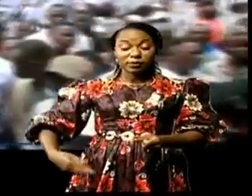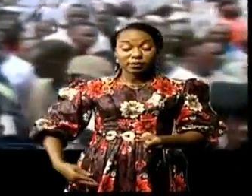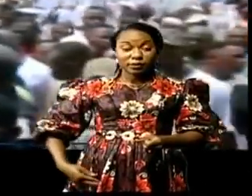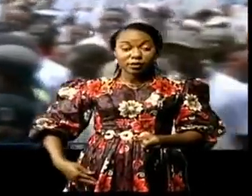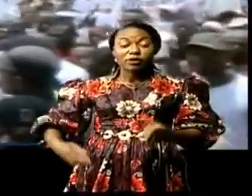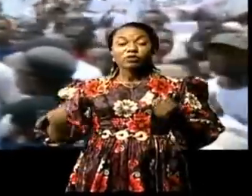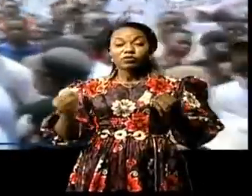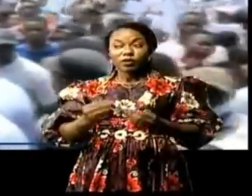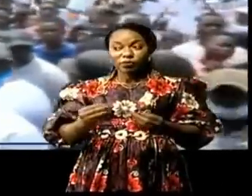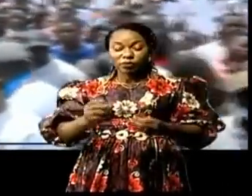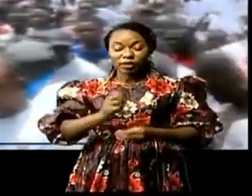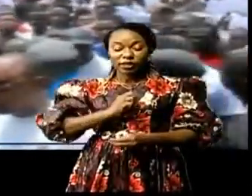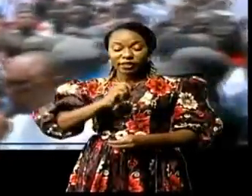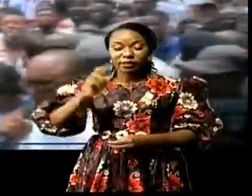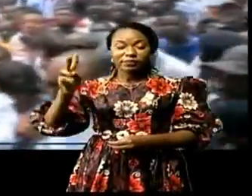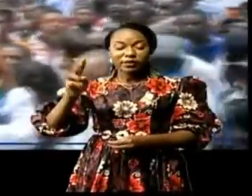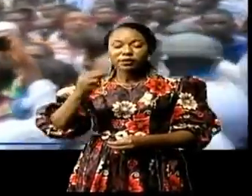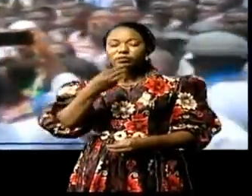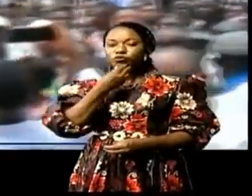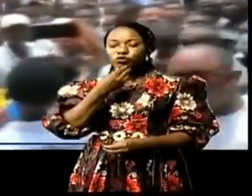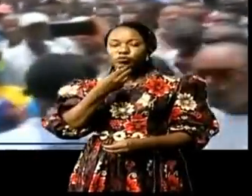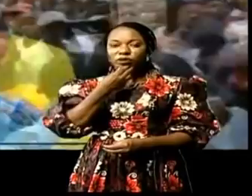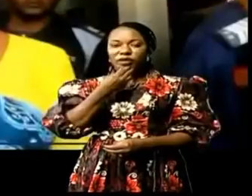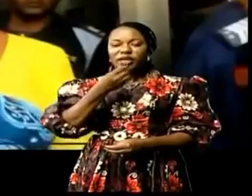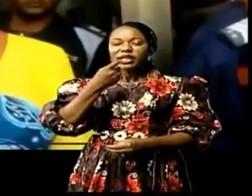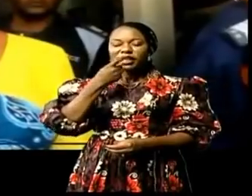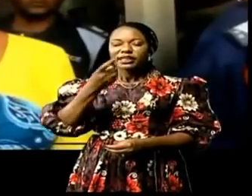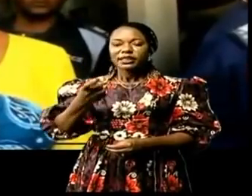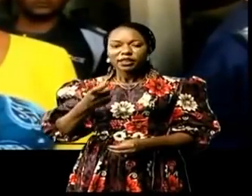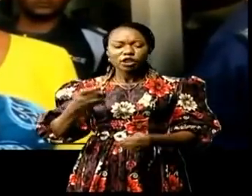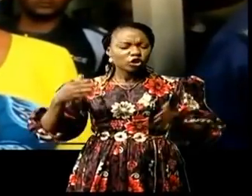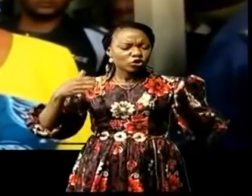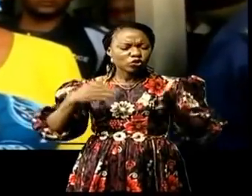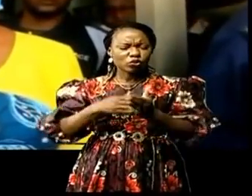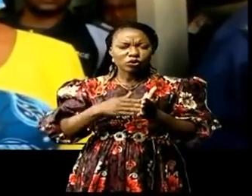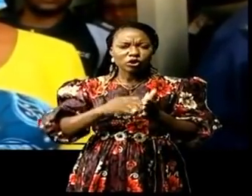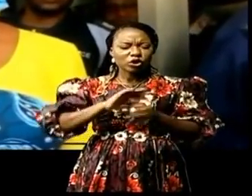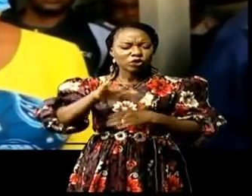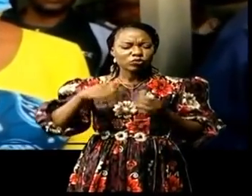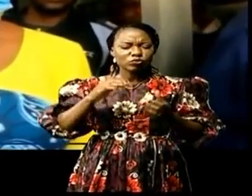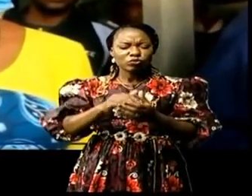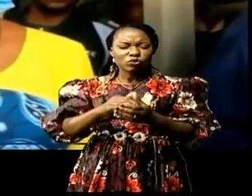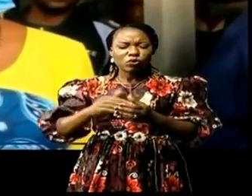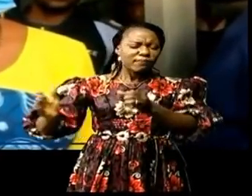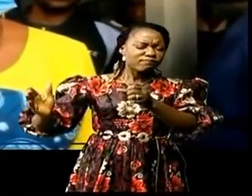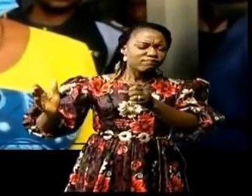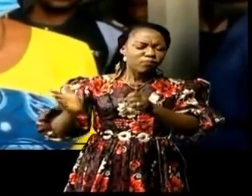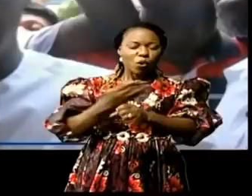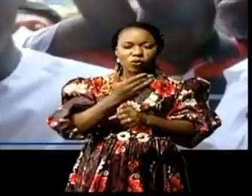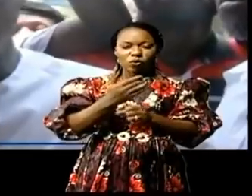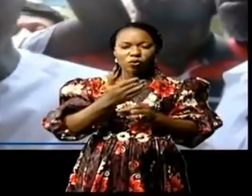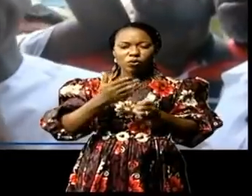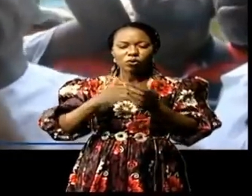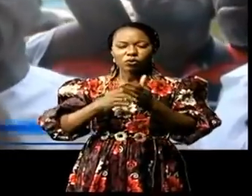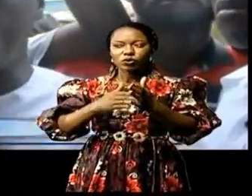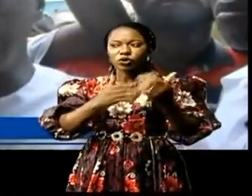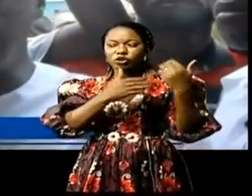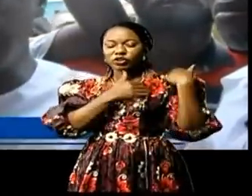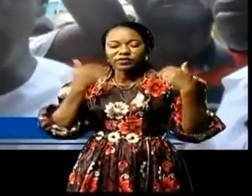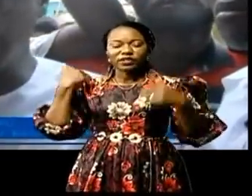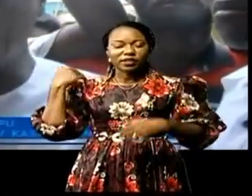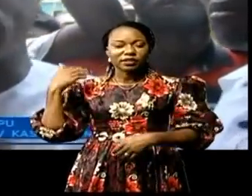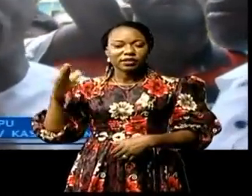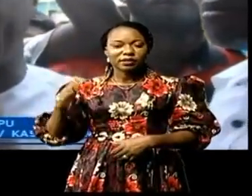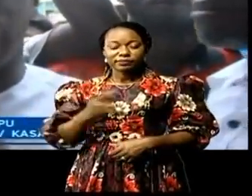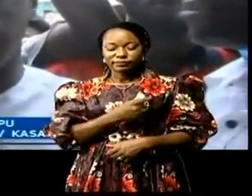occasion, l'IDPS Fédération de Mbujimayi lève les tons contre la tentative de coup d'État en République démocratique du Congo. La Fédération de